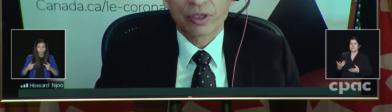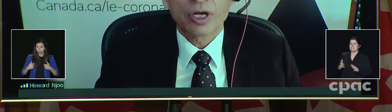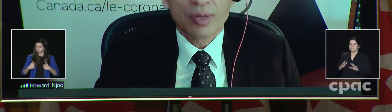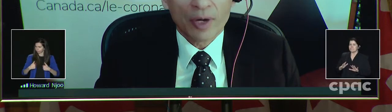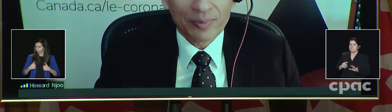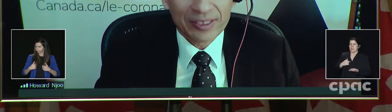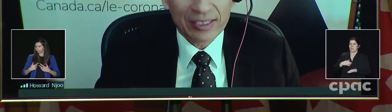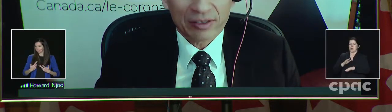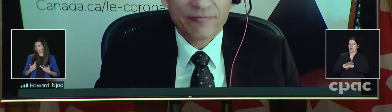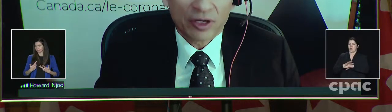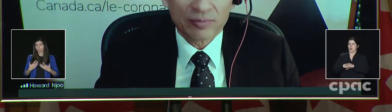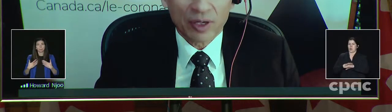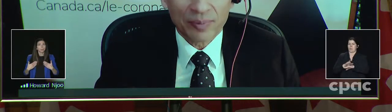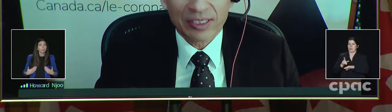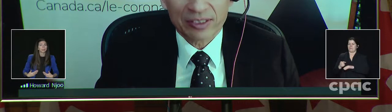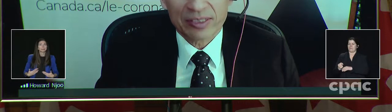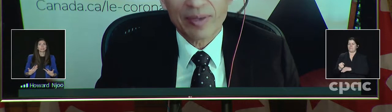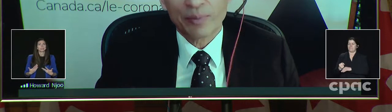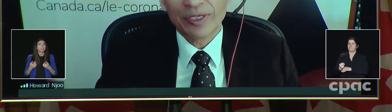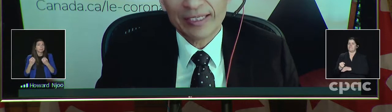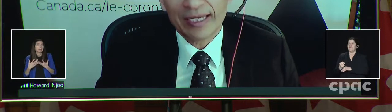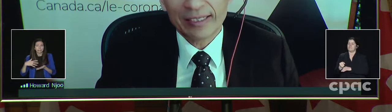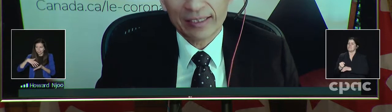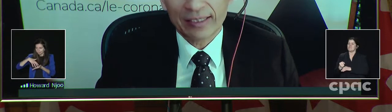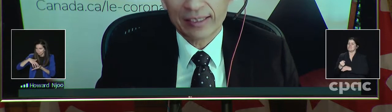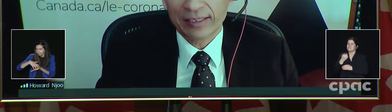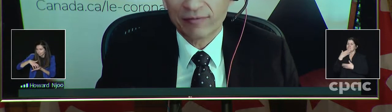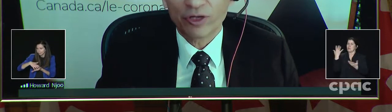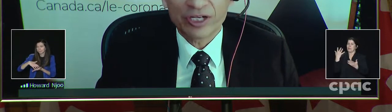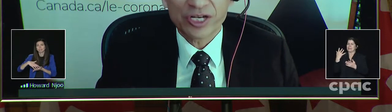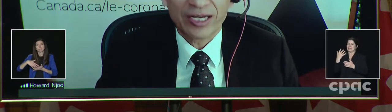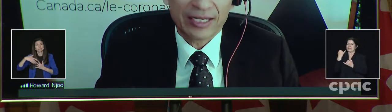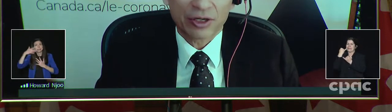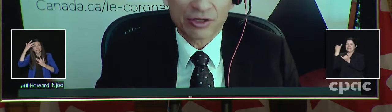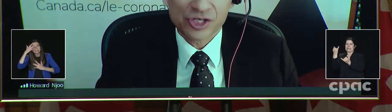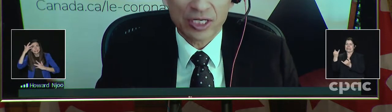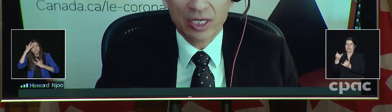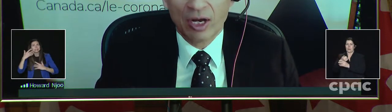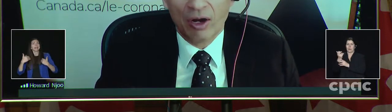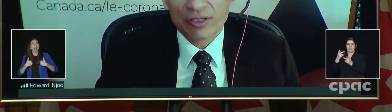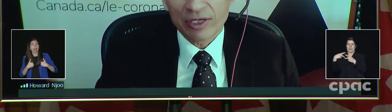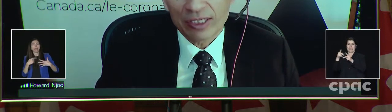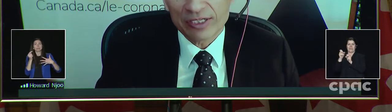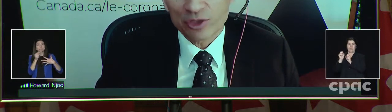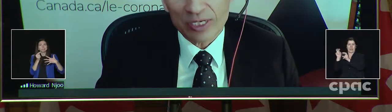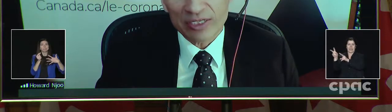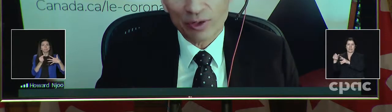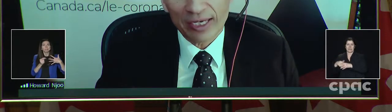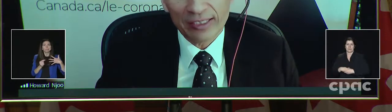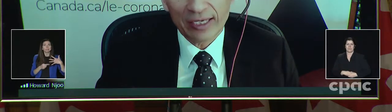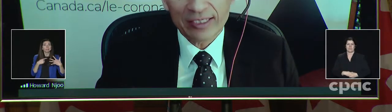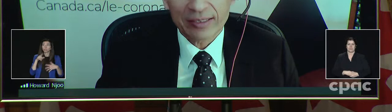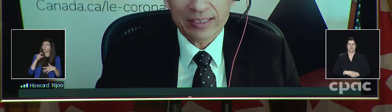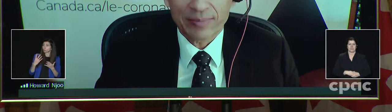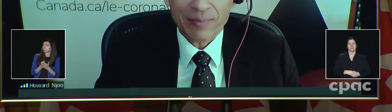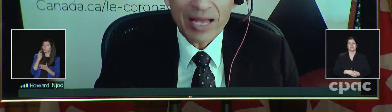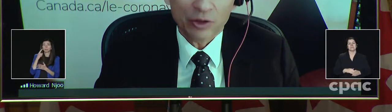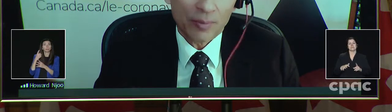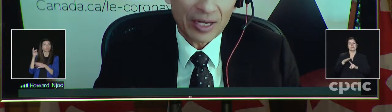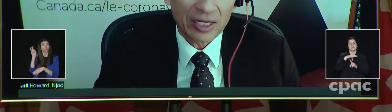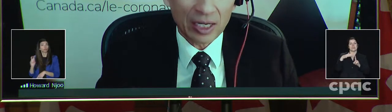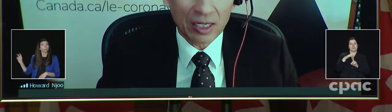je recommande peut-être fortement, peut-être c'est pas une bonne idée de voyager à l'étranger. On sait que la situation au Canada, c'est